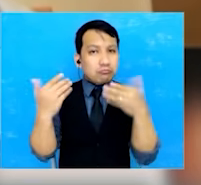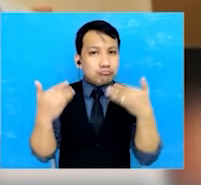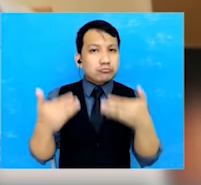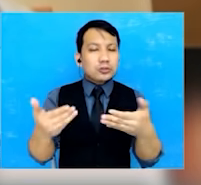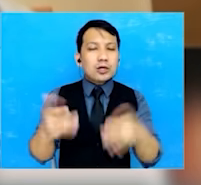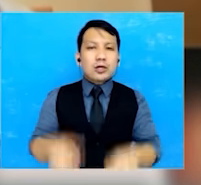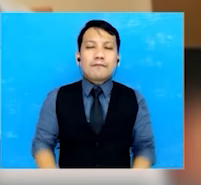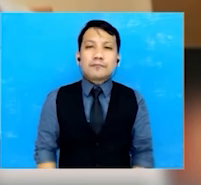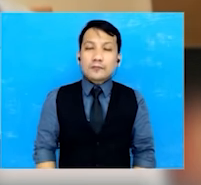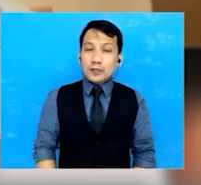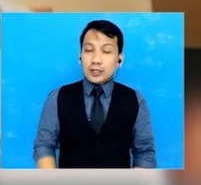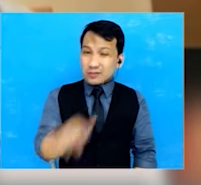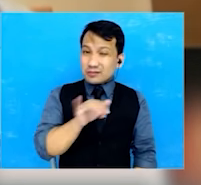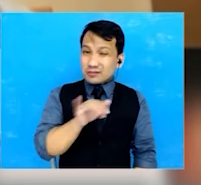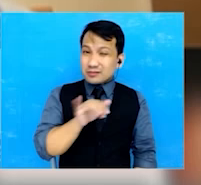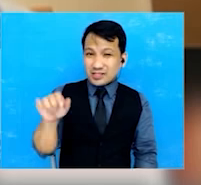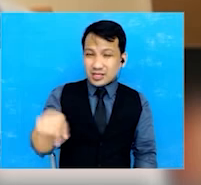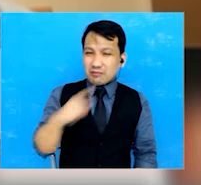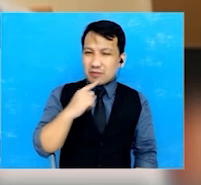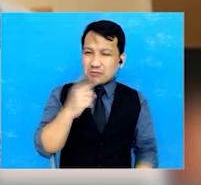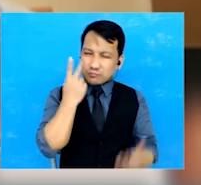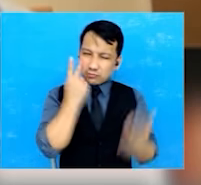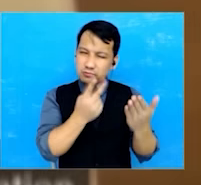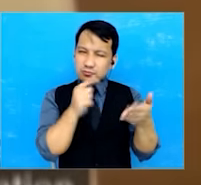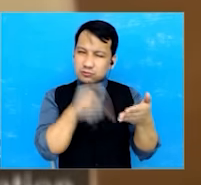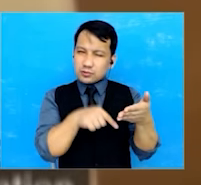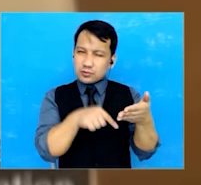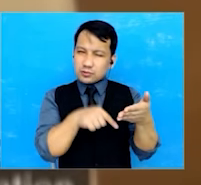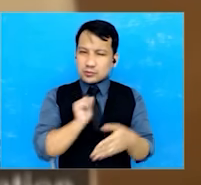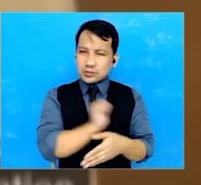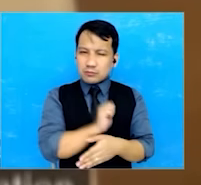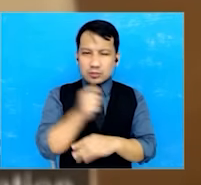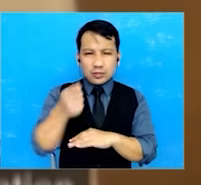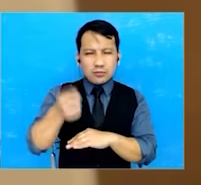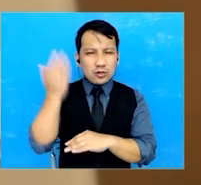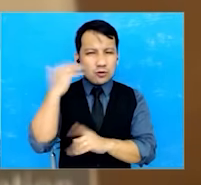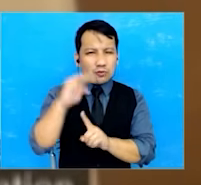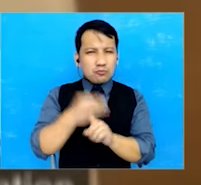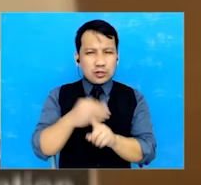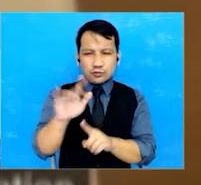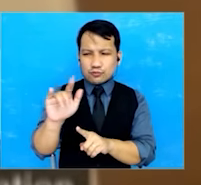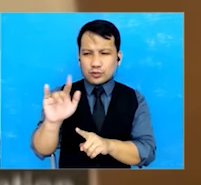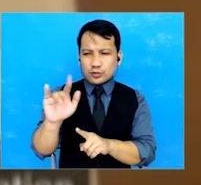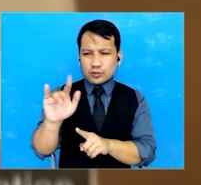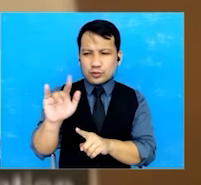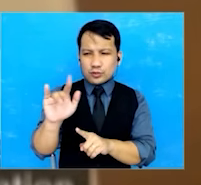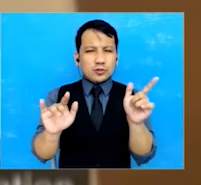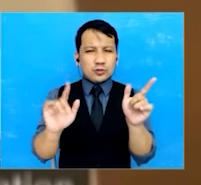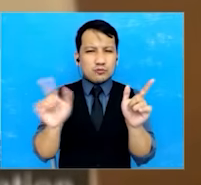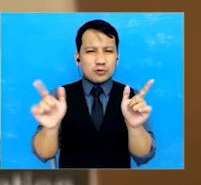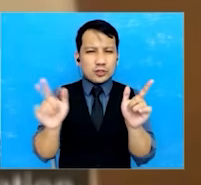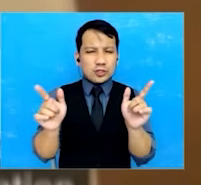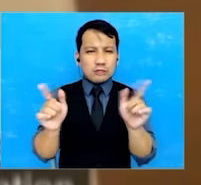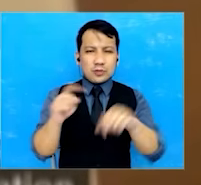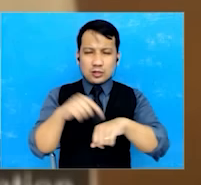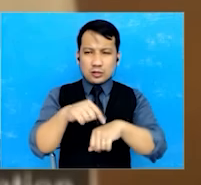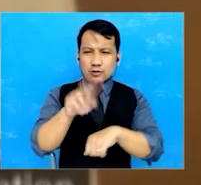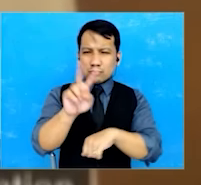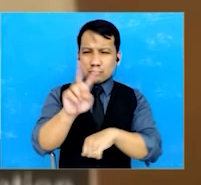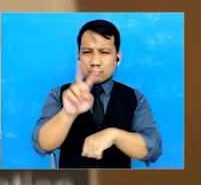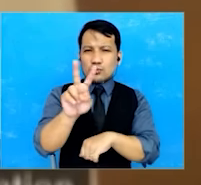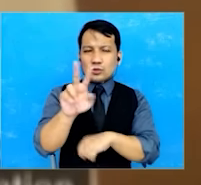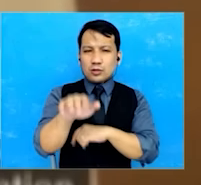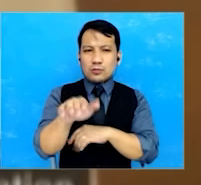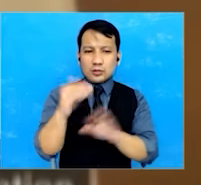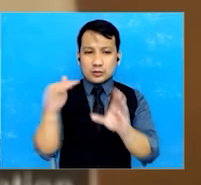25. Bukod pa riyan, may nasilip na kakaiba ang Senado. Noong March 25, 2020, bandang alas 2 ng hapon, nag-send via